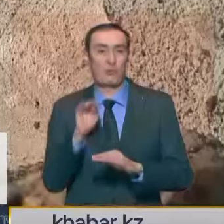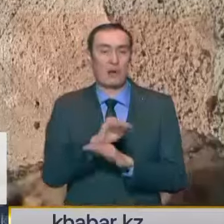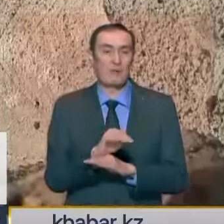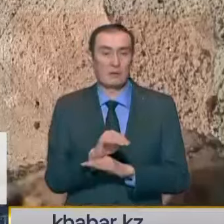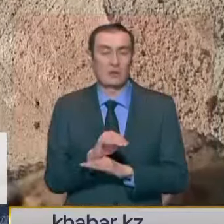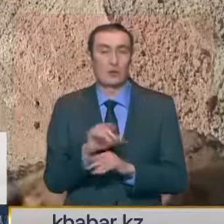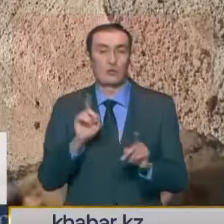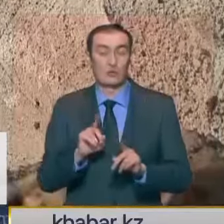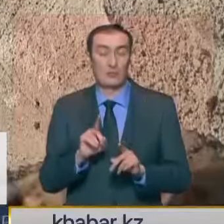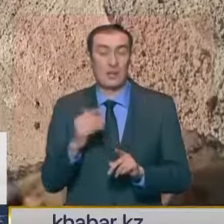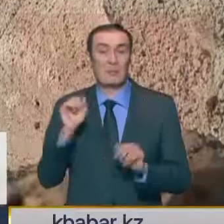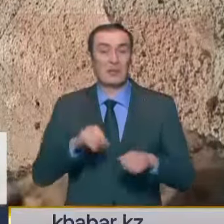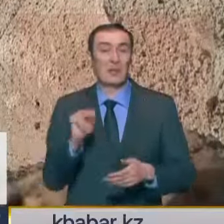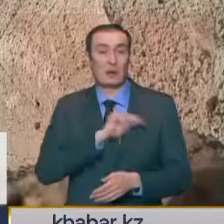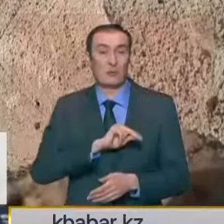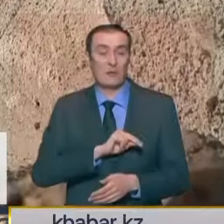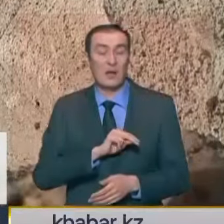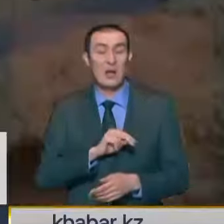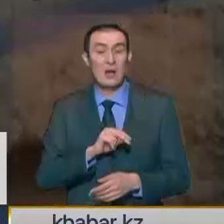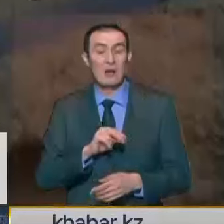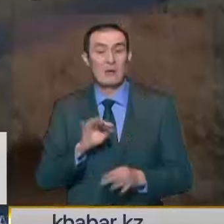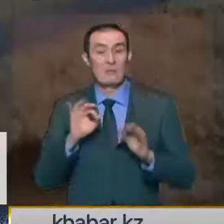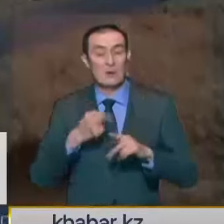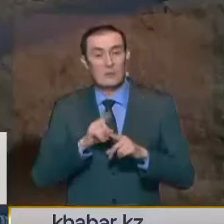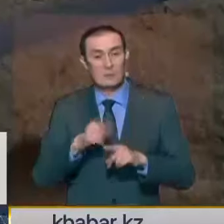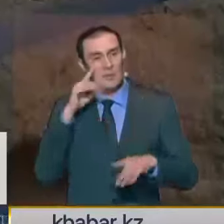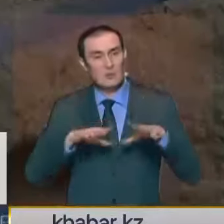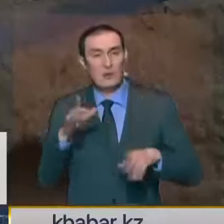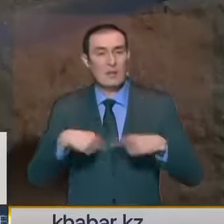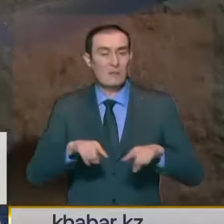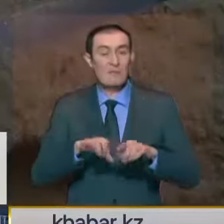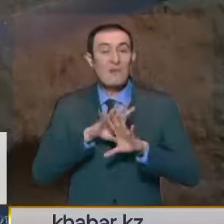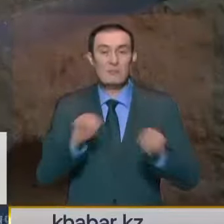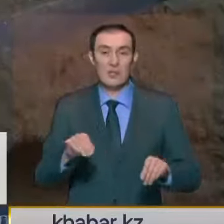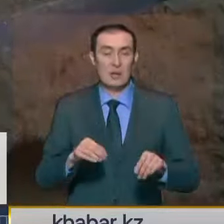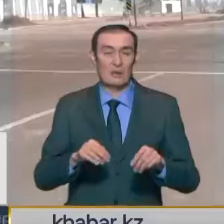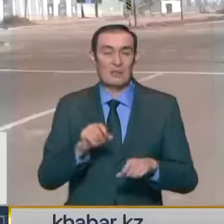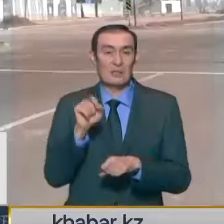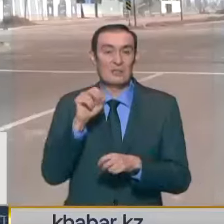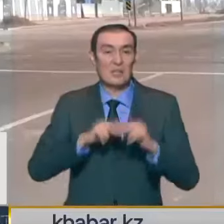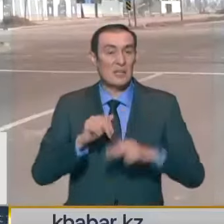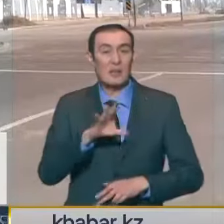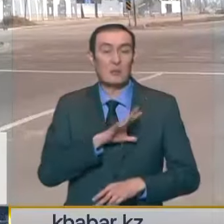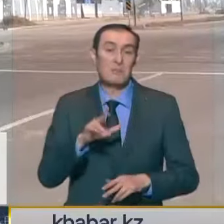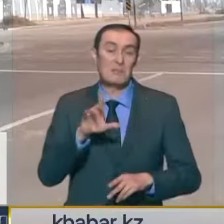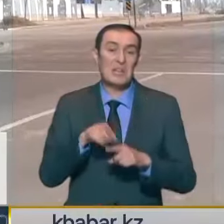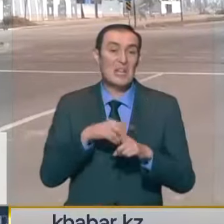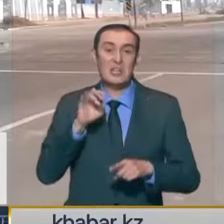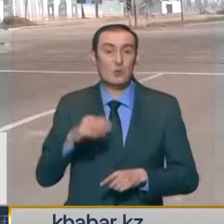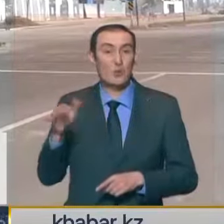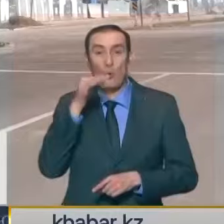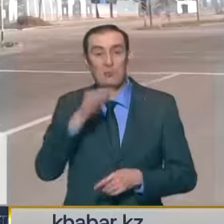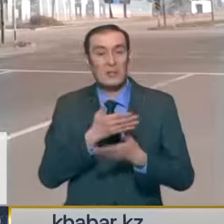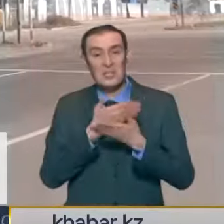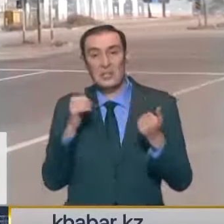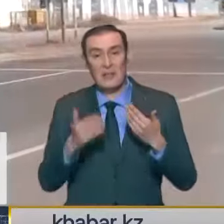благод исполнителей борцы с кору сомневаются что эти организации вообще проводили заявленные строительные работы по их данным